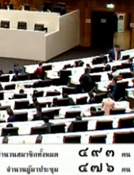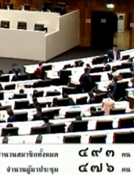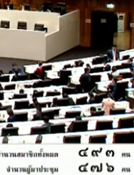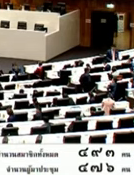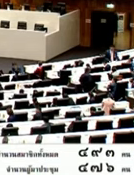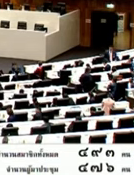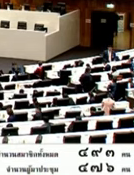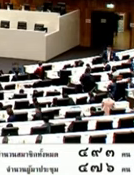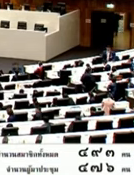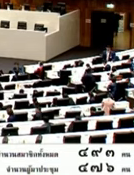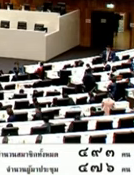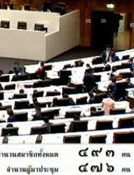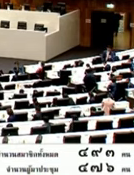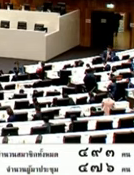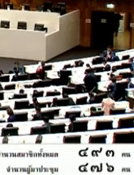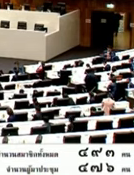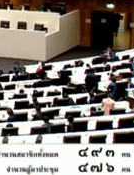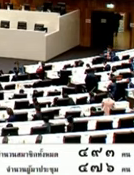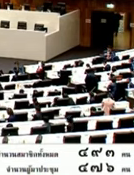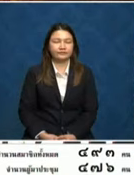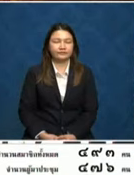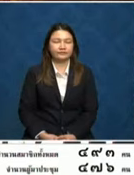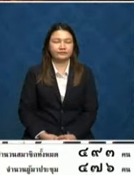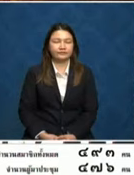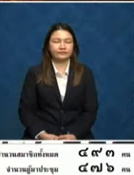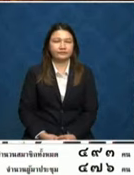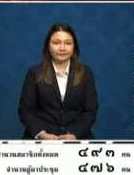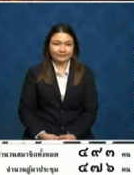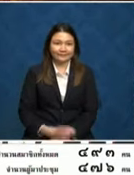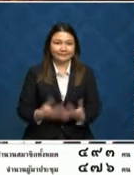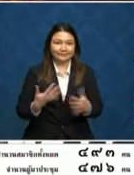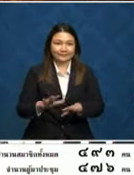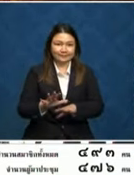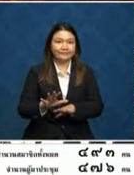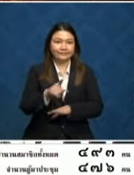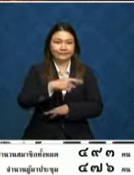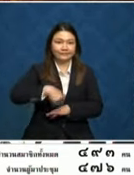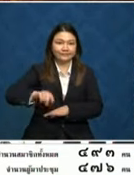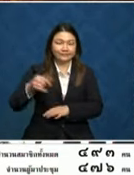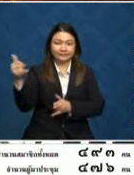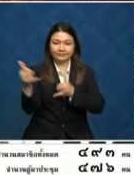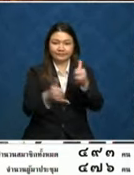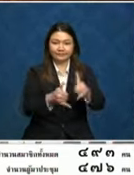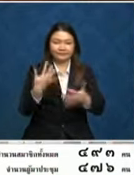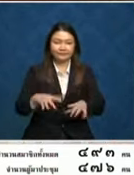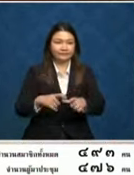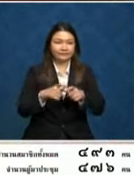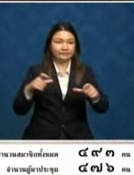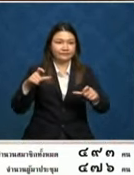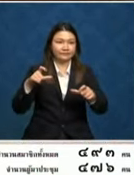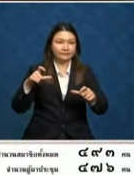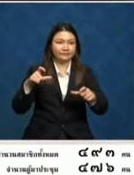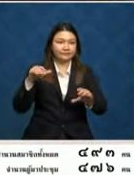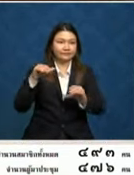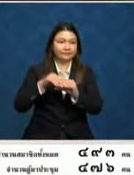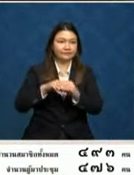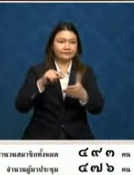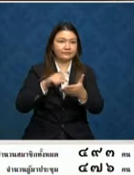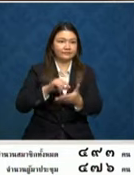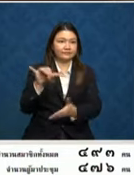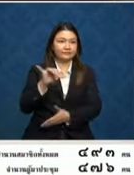ครับมีท่านสมาชิกที่เข้ามาแล้วยังไม่ได้กดบัตรแสดงตนบ้างไหมครับ